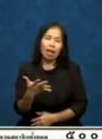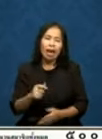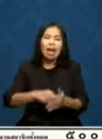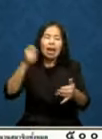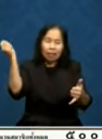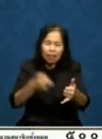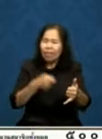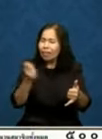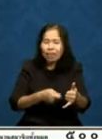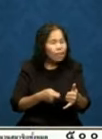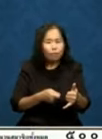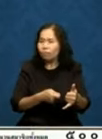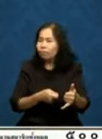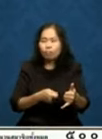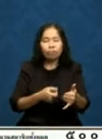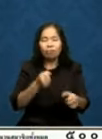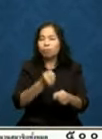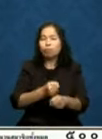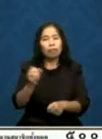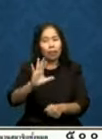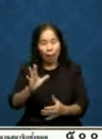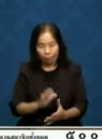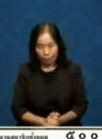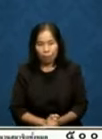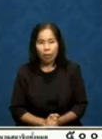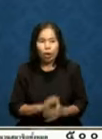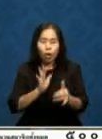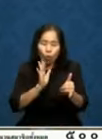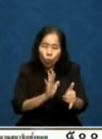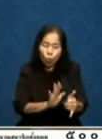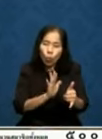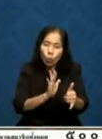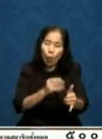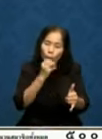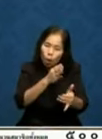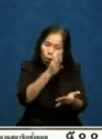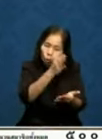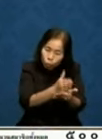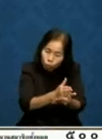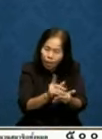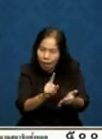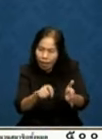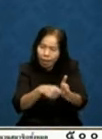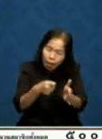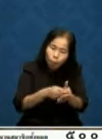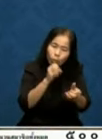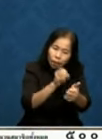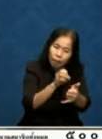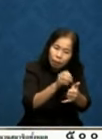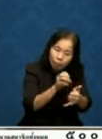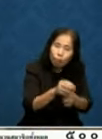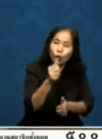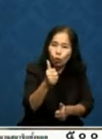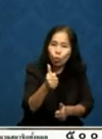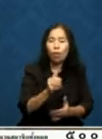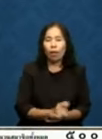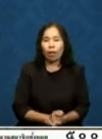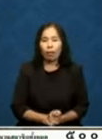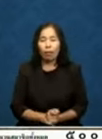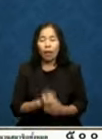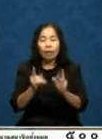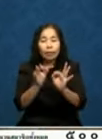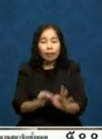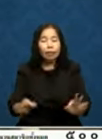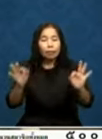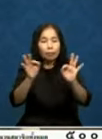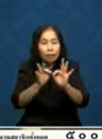เนี่ยเป็นสิ่งที่ไม่ควรกระทำนะคะเราต้องค่อยๆคุยกันด้วยเหตุผลดีกว่านะคะแล้วก็ดิฉันเห็นความสำคัญมาก